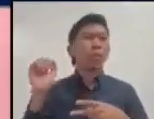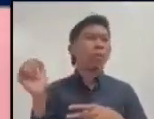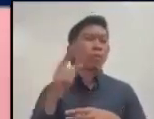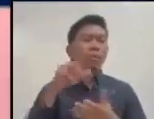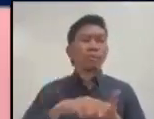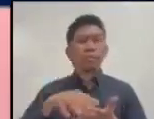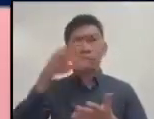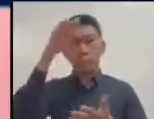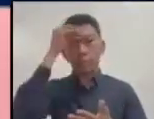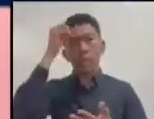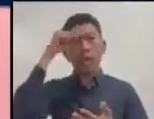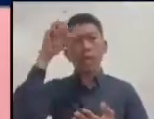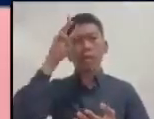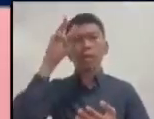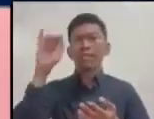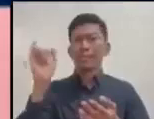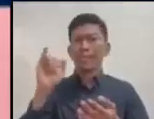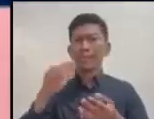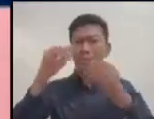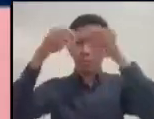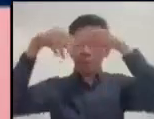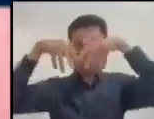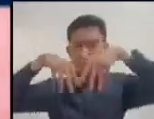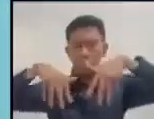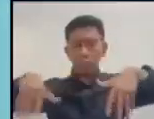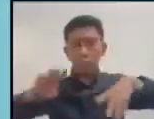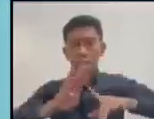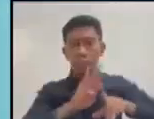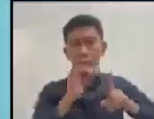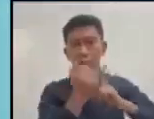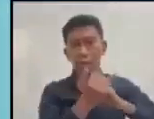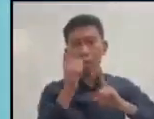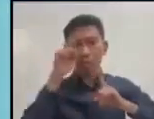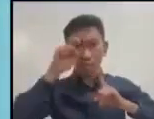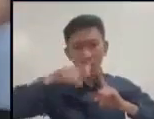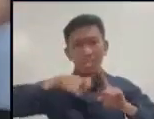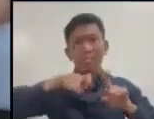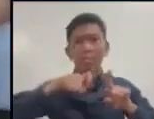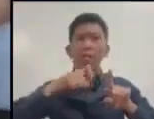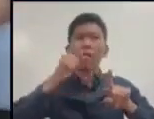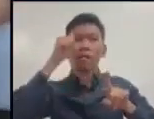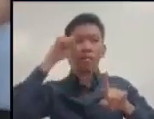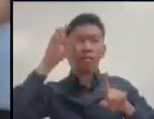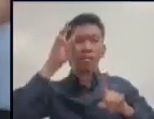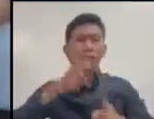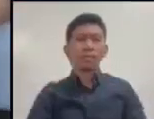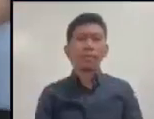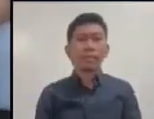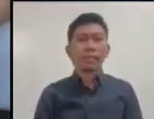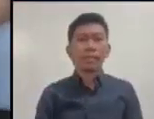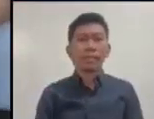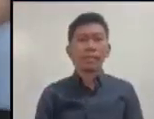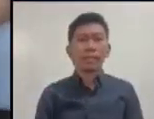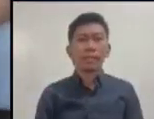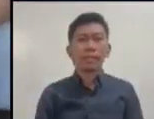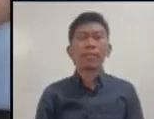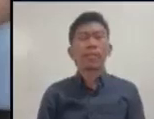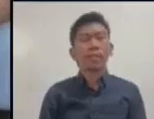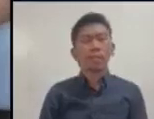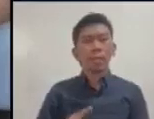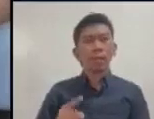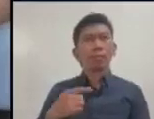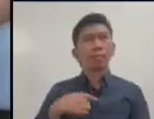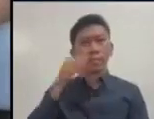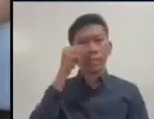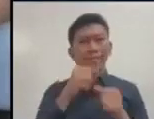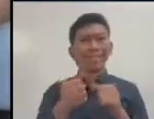barangay level pa lang sa mga communities natin. Very interesting yan, no? I remember there was once this video na kung saan